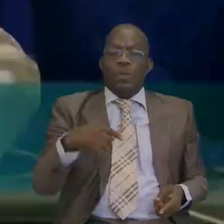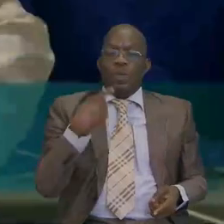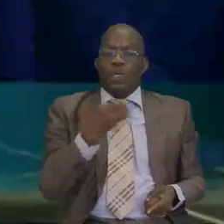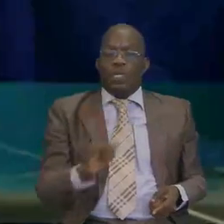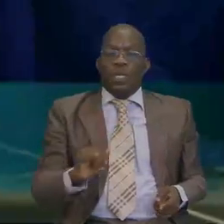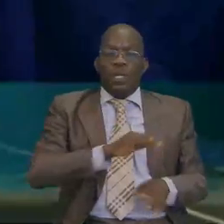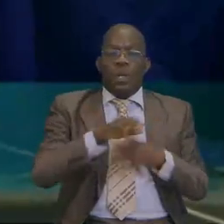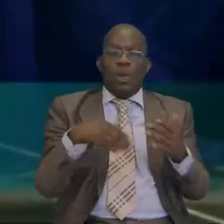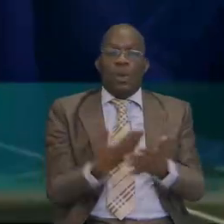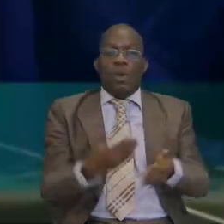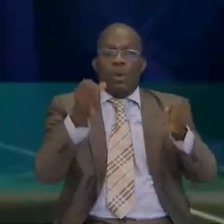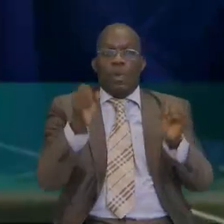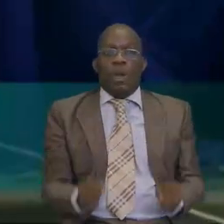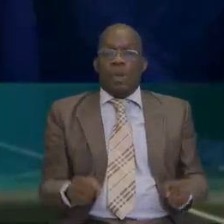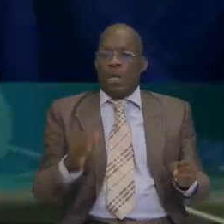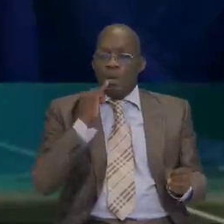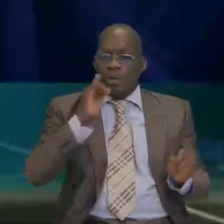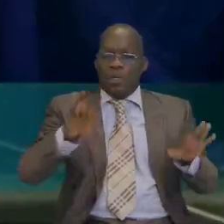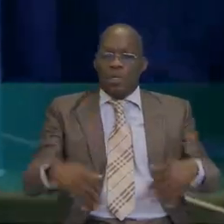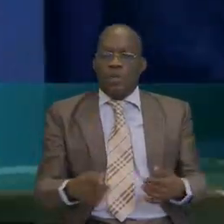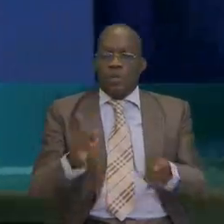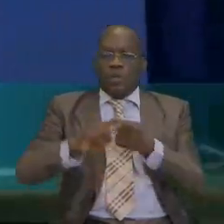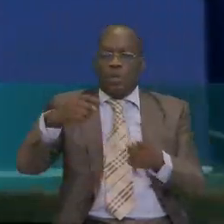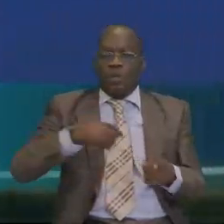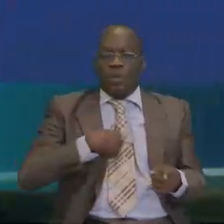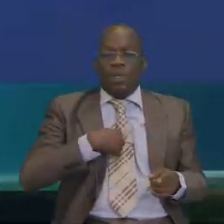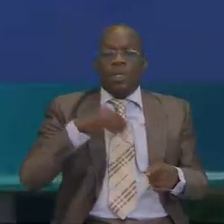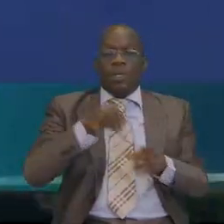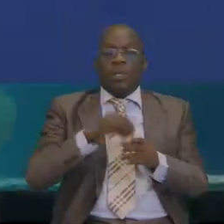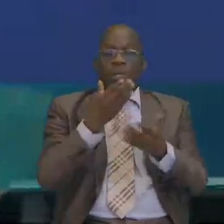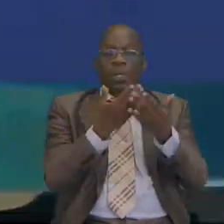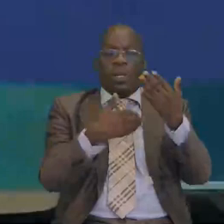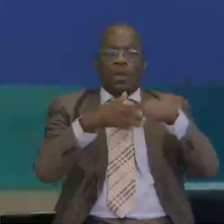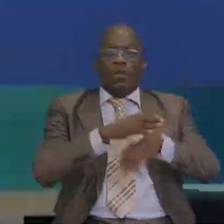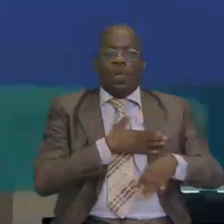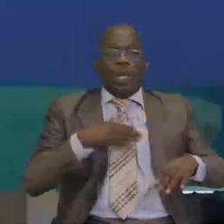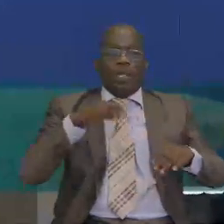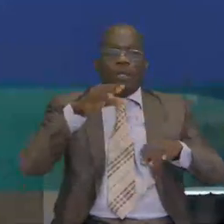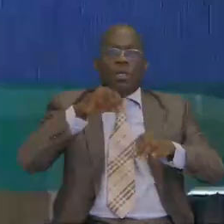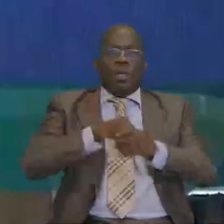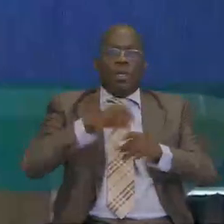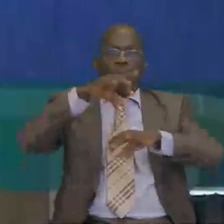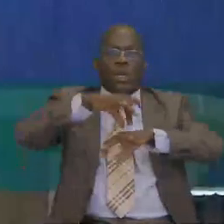Tout pouvoir, toute puissance m'a été donnée dans le ciel et sur la terre.